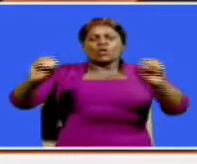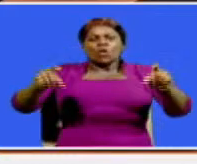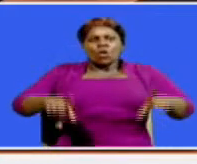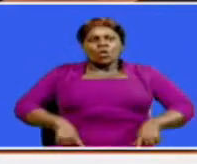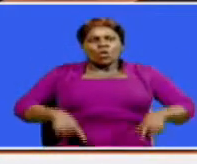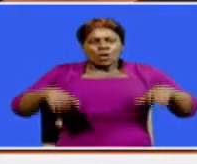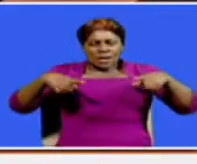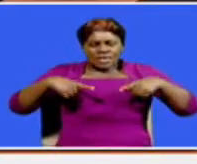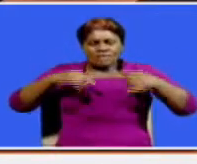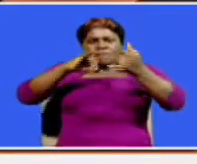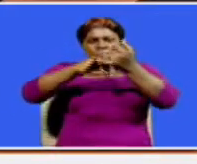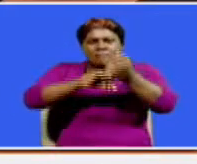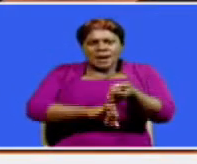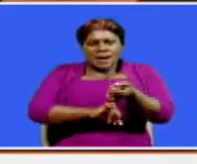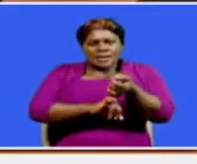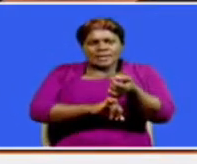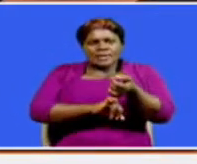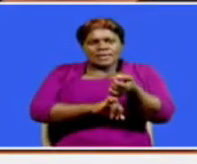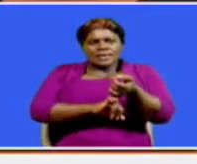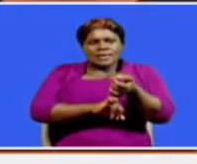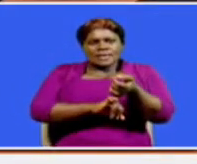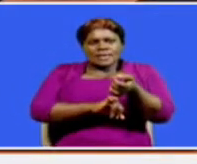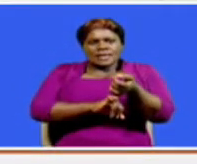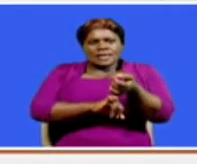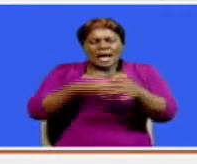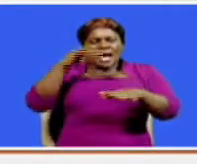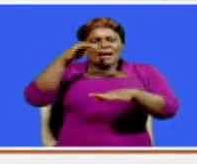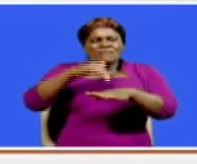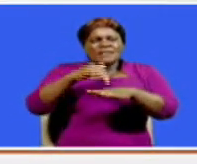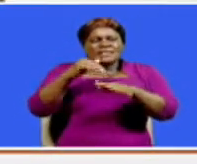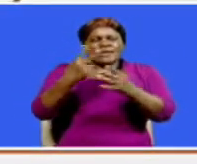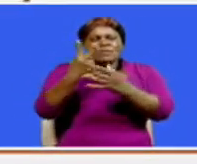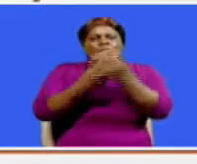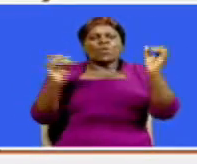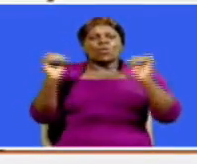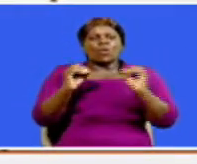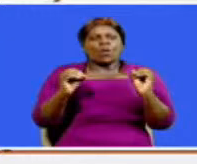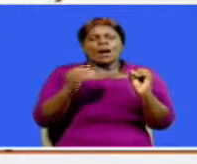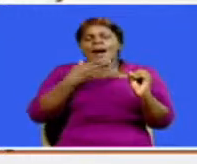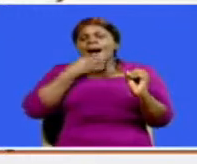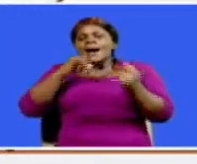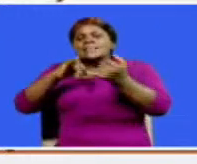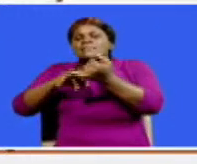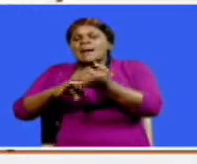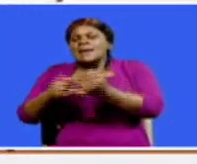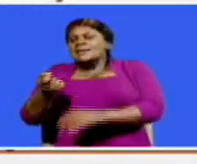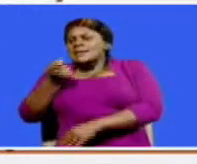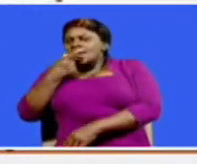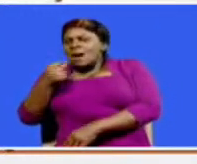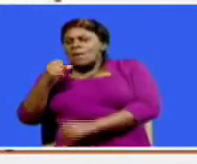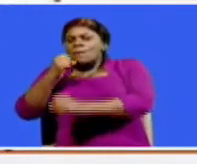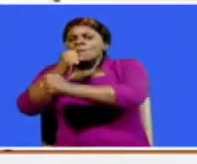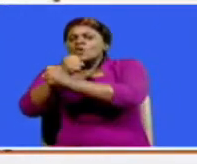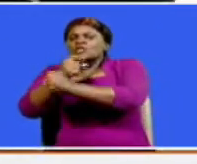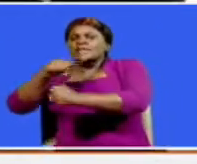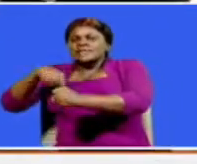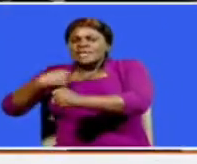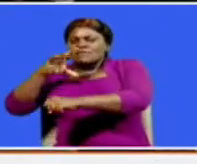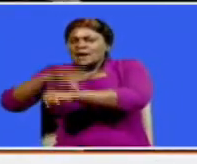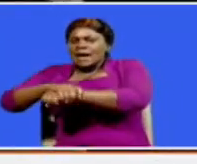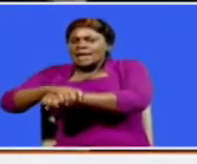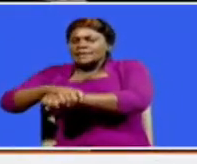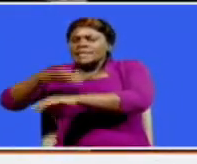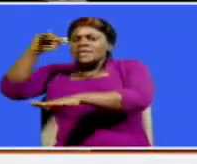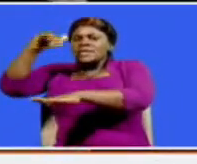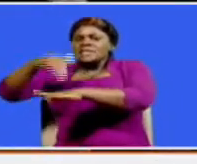wanaishi kama wanandoa wanaofahamika kwa kimombo kama discordant couples, ambapo mumewe anameza dawa za kujikinga kutokana na maambukizi